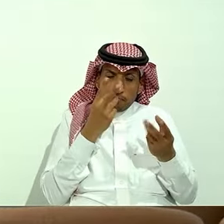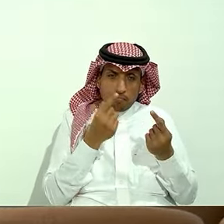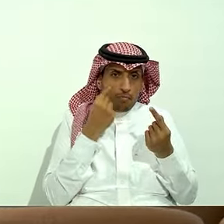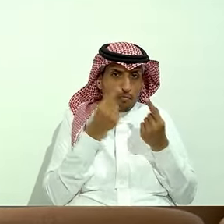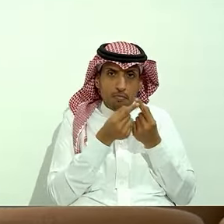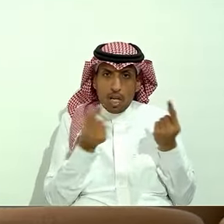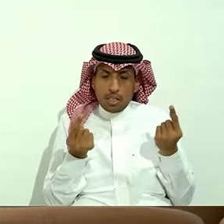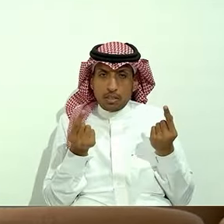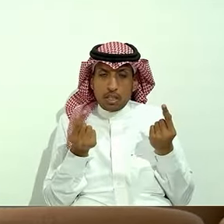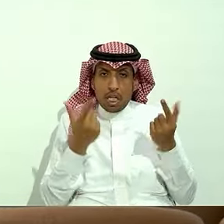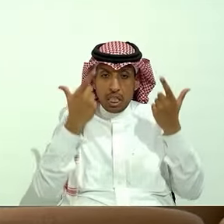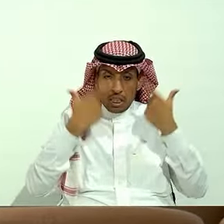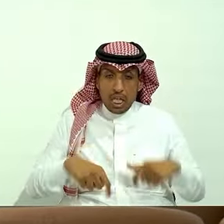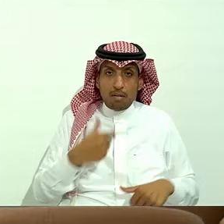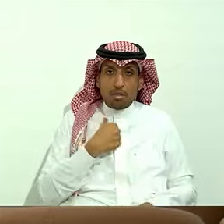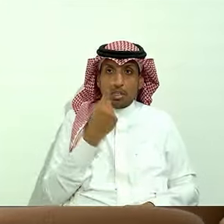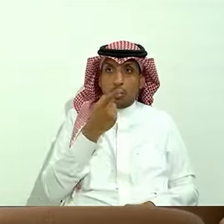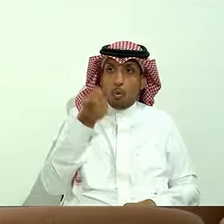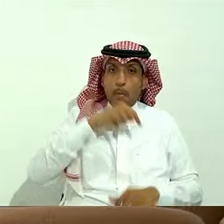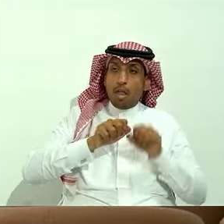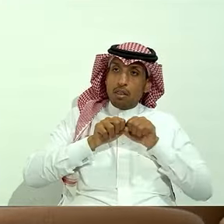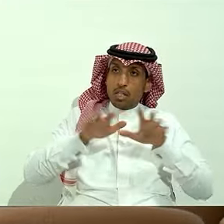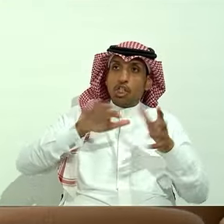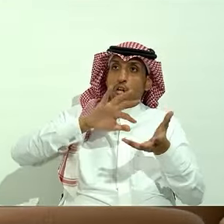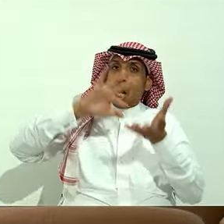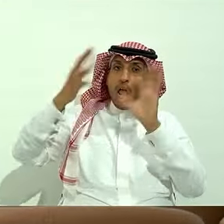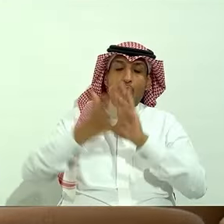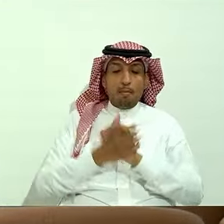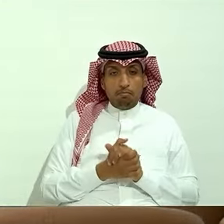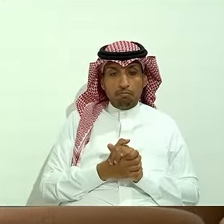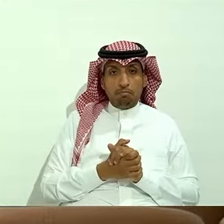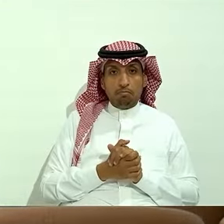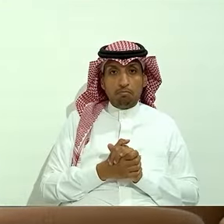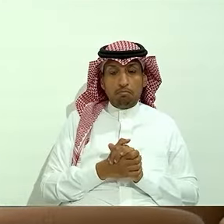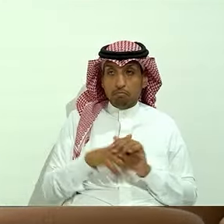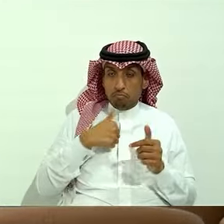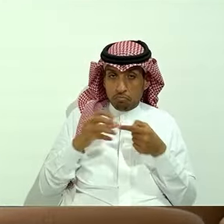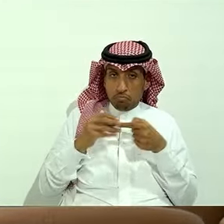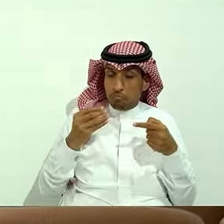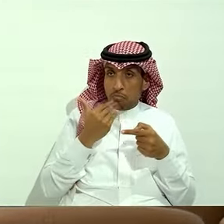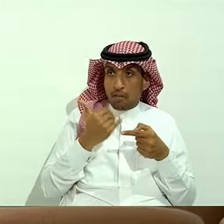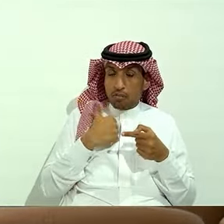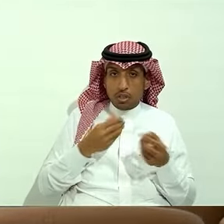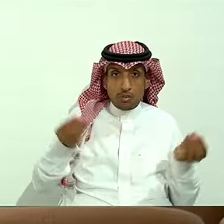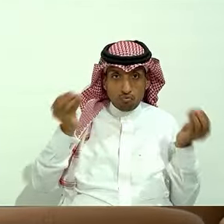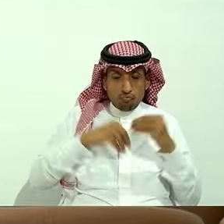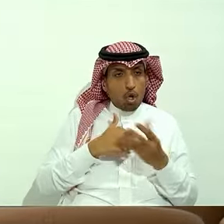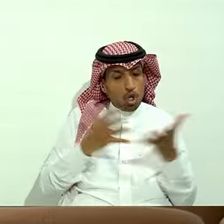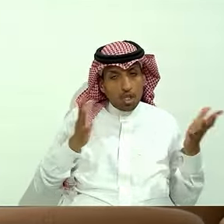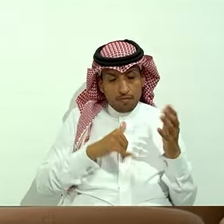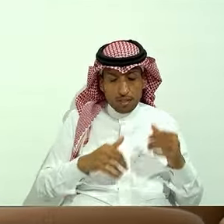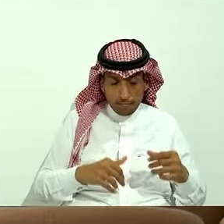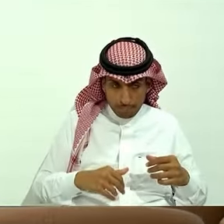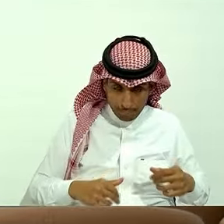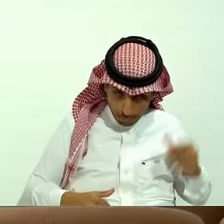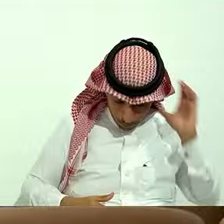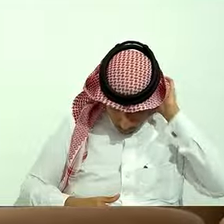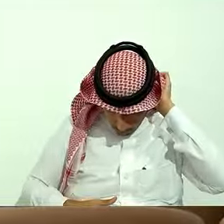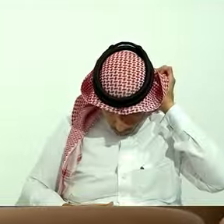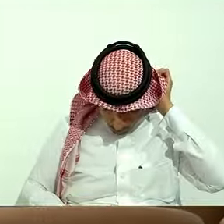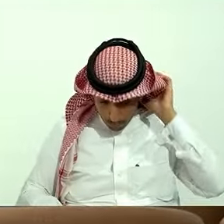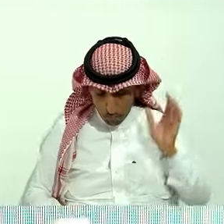عينات نلبسها احنا ونصدرها للعالم، وما عندنا اي نقص، اذا اي شيء عندنا زخم مو طبيعي. هي الاشكاليه